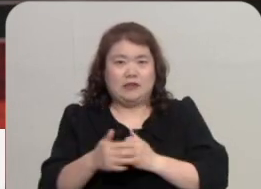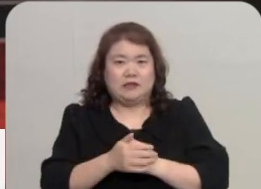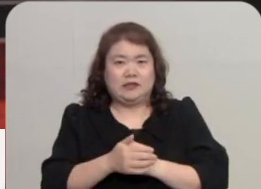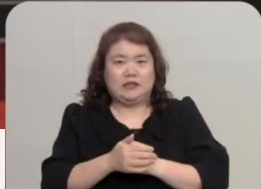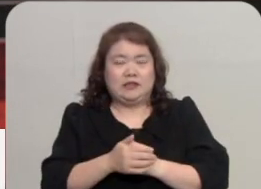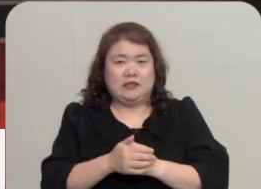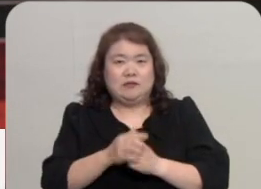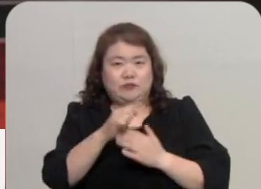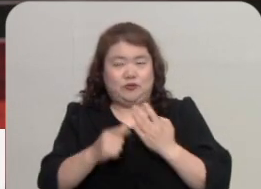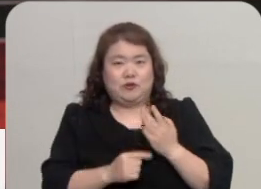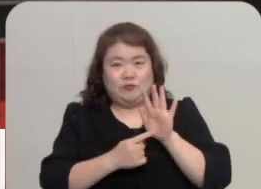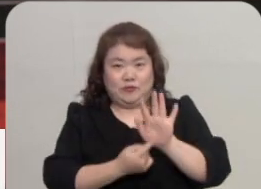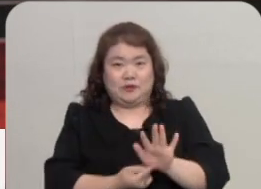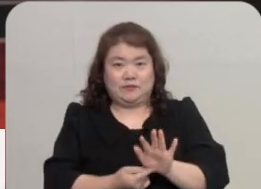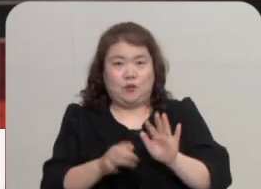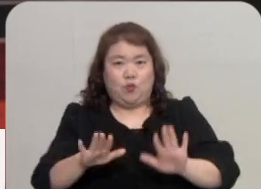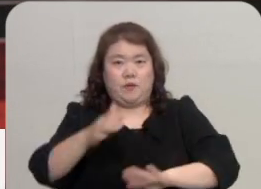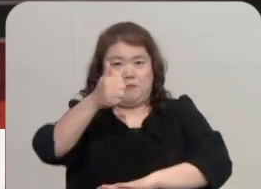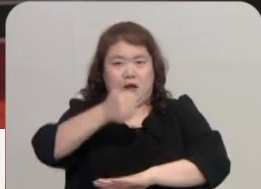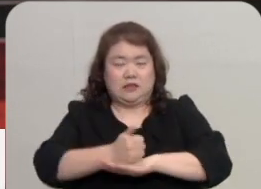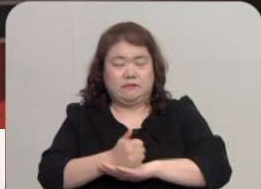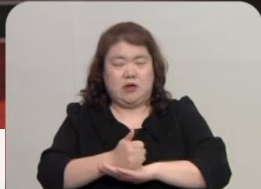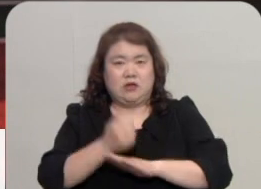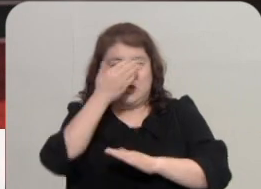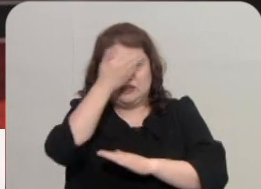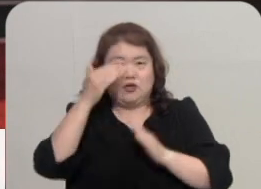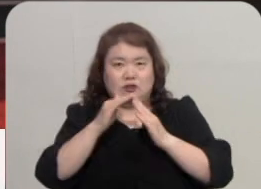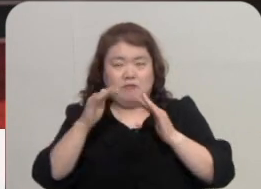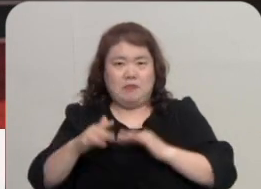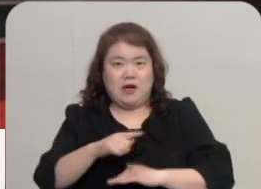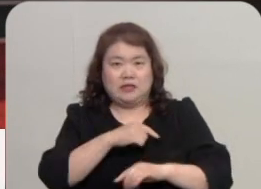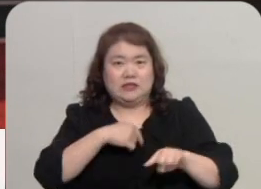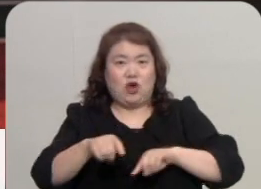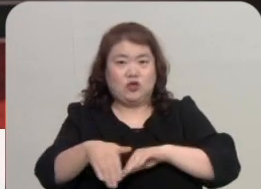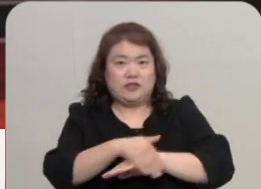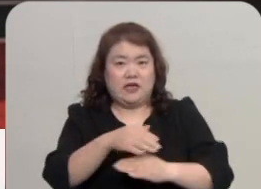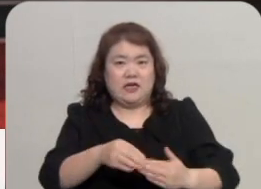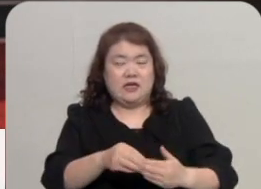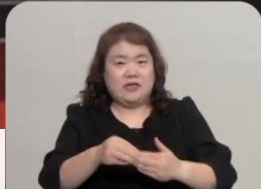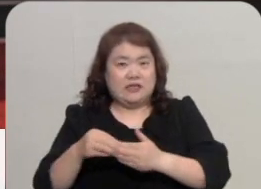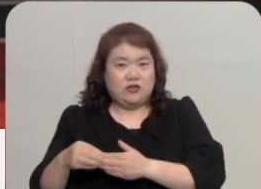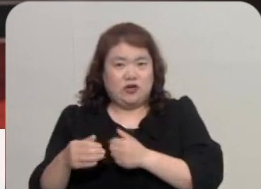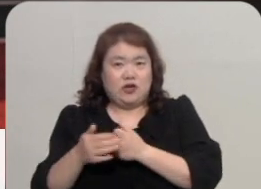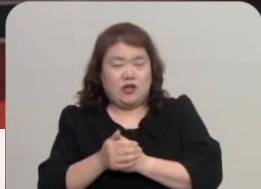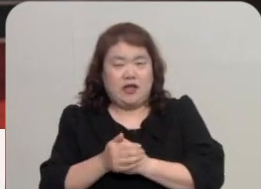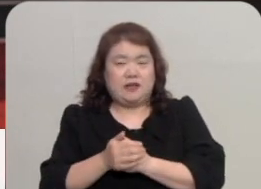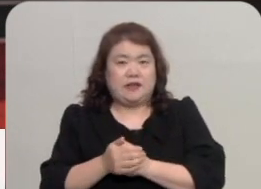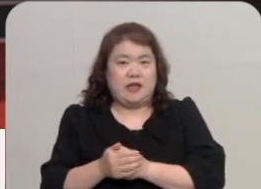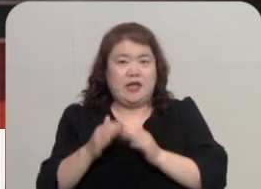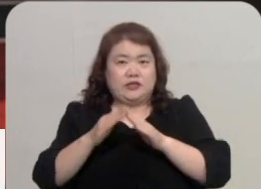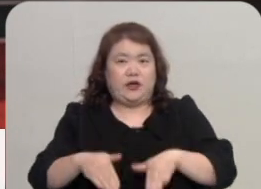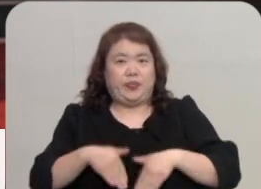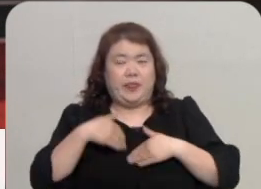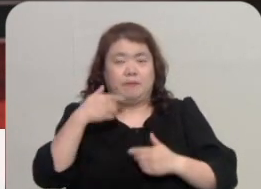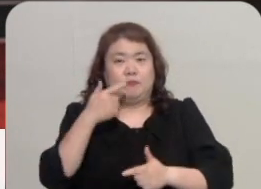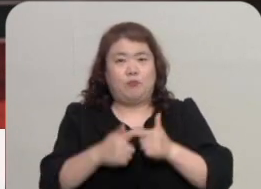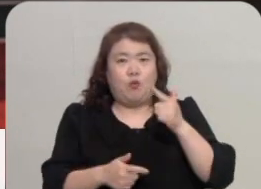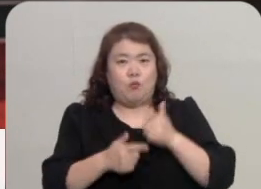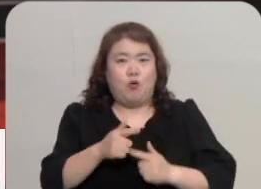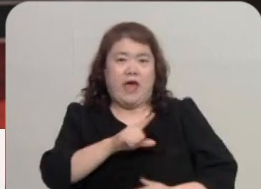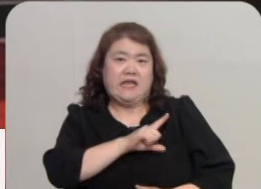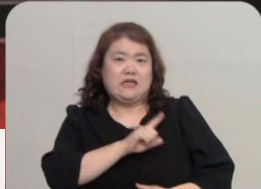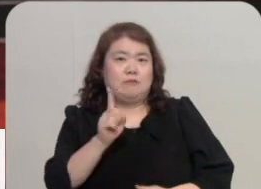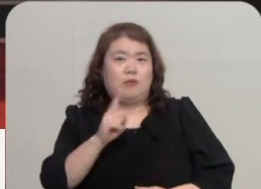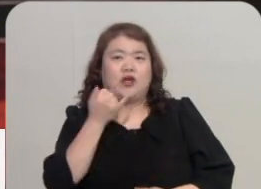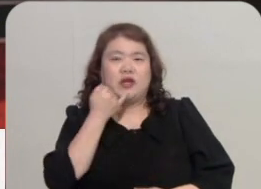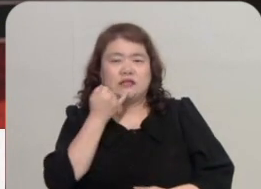기획보도 시간입니다. 오늘은 마지막으로 청년마을 정책을 이끌어낸 청년마을의 모태, 전남 목포의 괜찮아